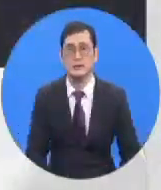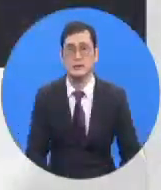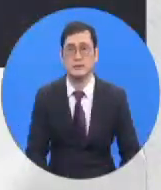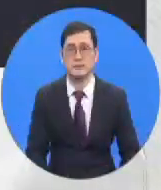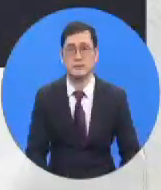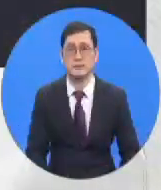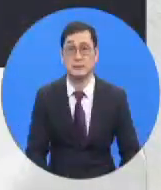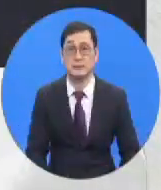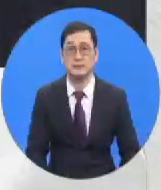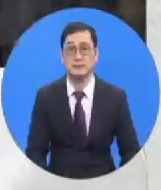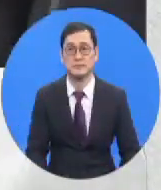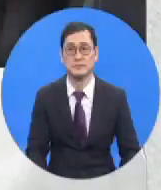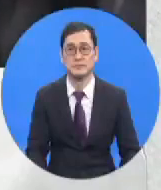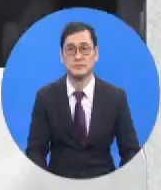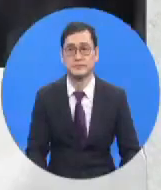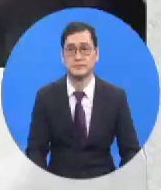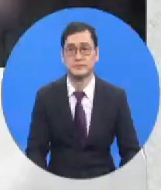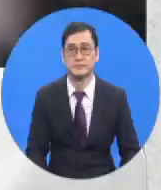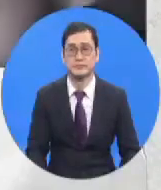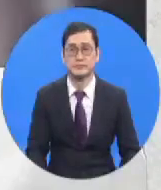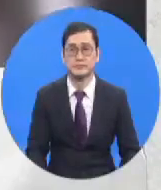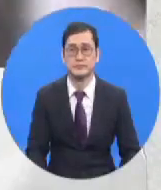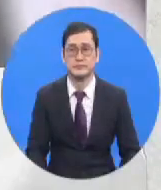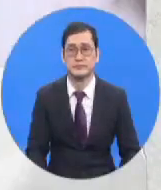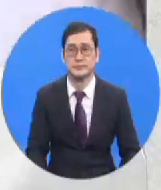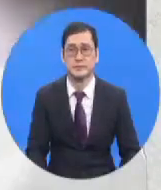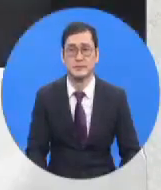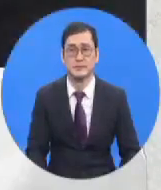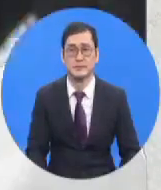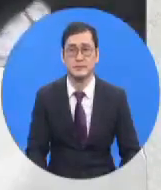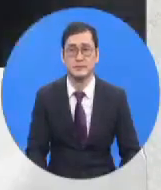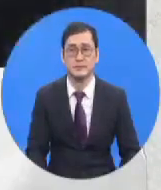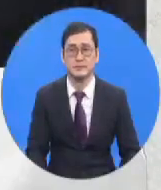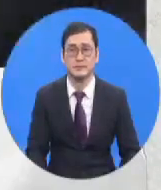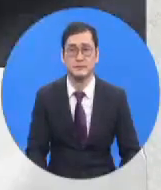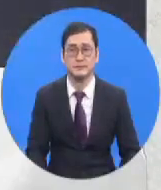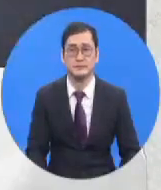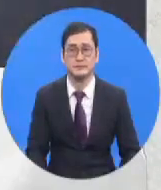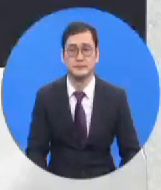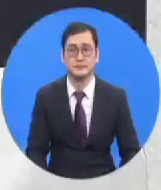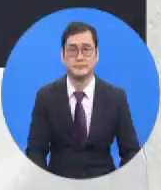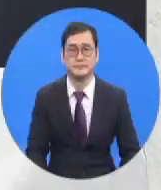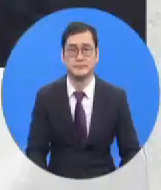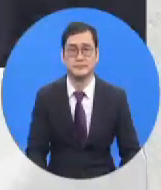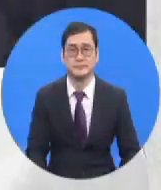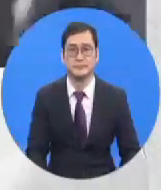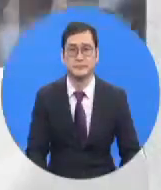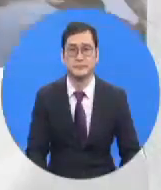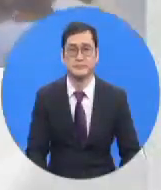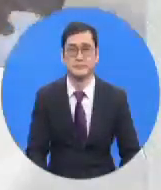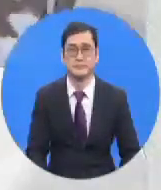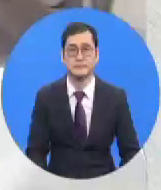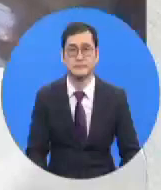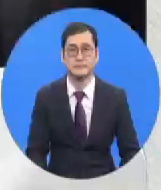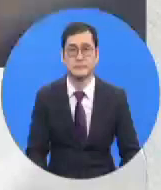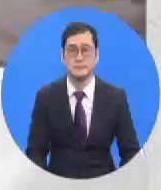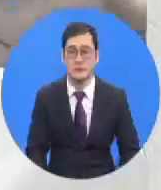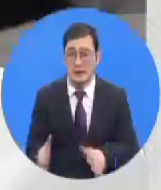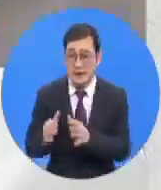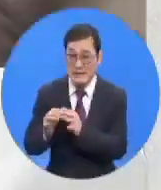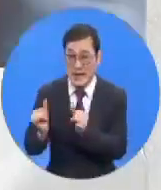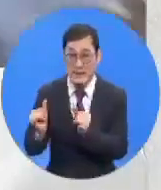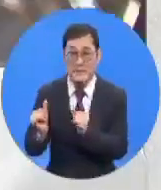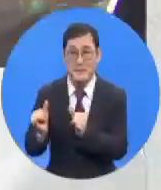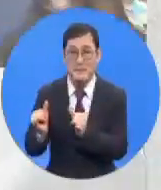없는 화면으로 옮길 수 없는 좀 무지막지한 일을 어떻게 저렇게 할 수 있는지 사람으로서 그거를